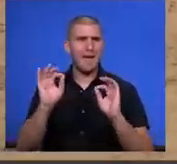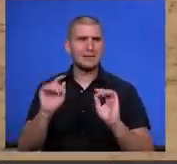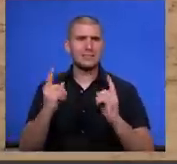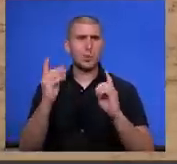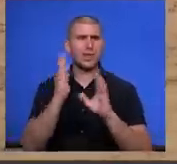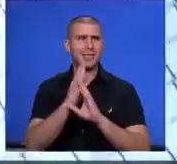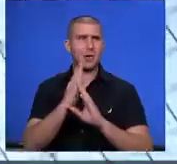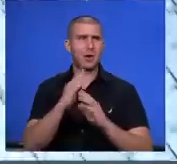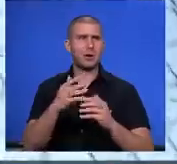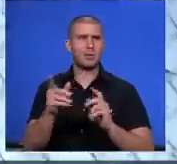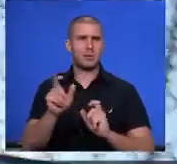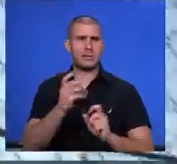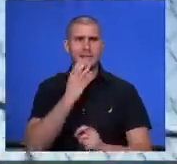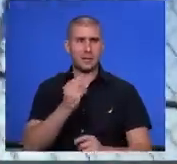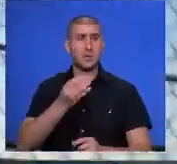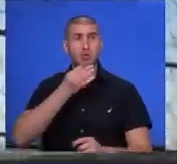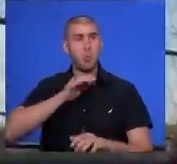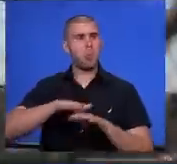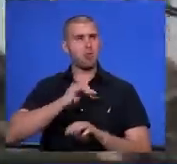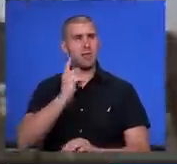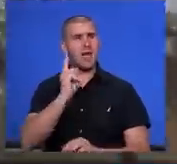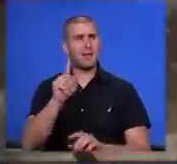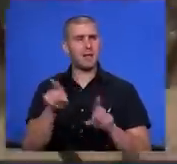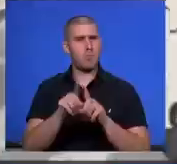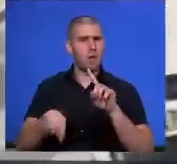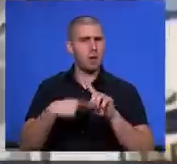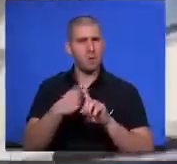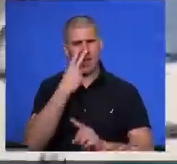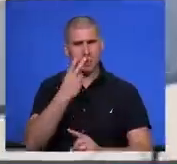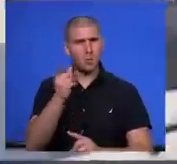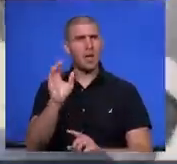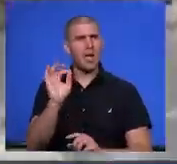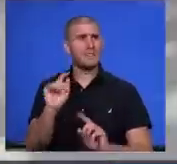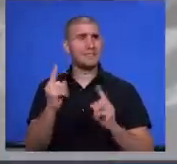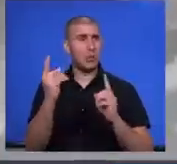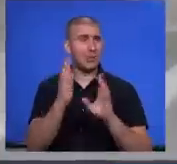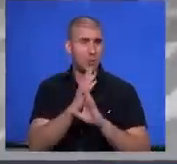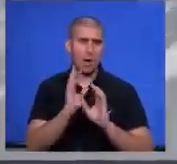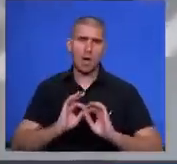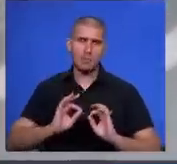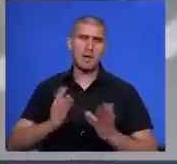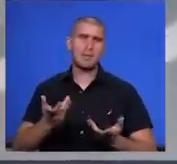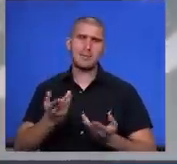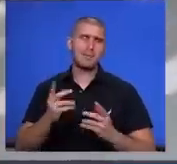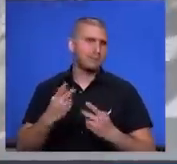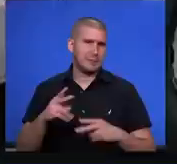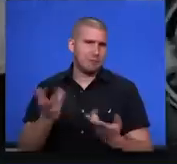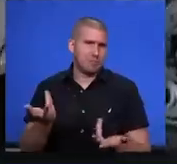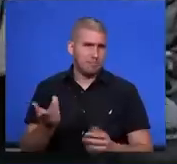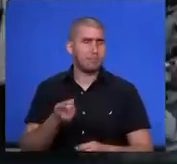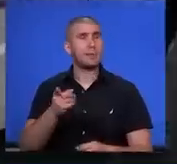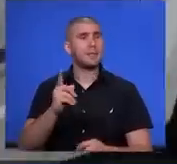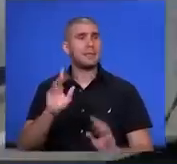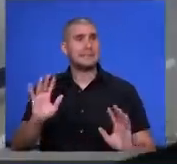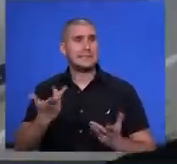טרור לעורף ישראל. השיפור בהחלט מורגש, אבל כפי שלמדנו אתמול, אפס אירועי טרור הוא עדיין יעד יומרני. בקרב הזריזות